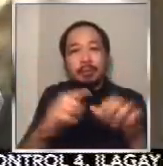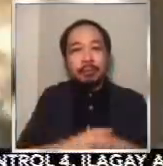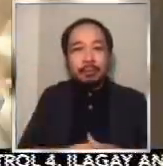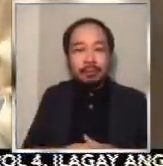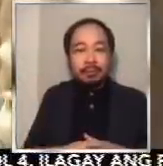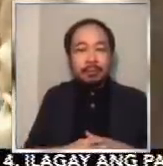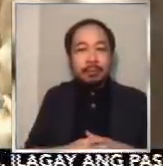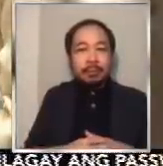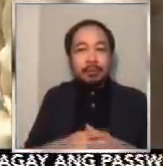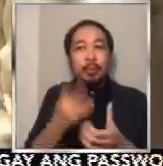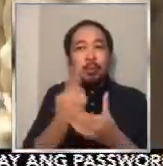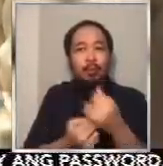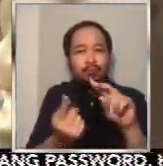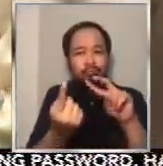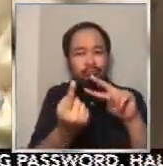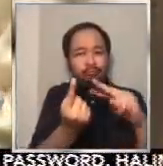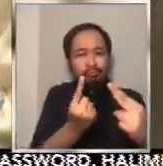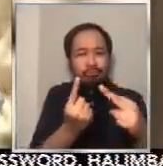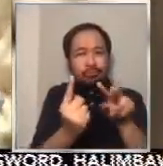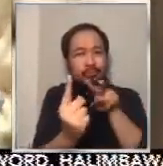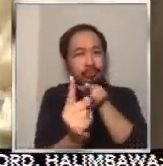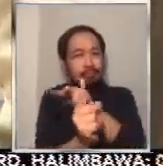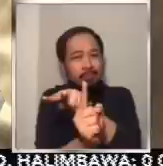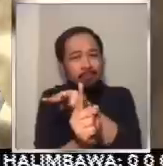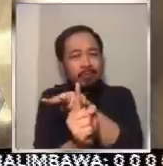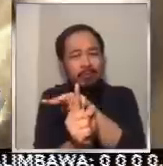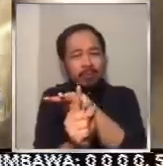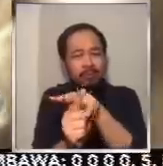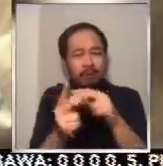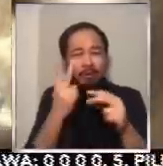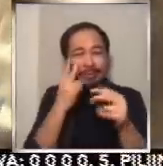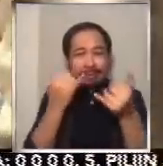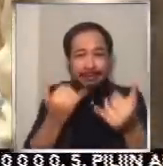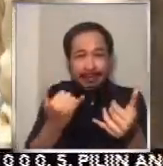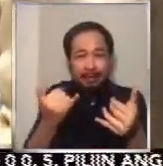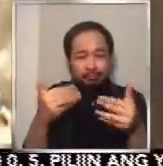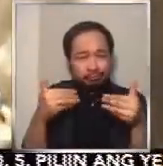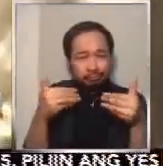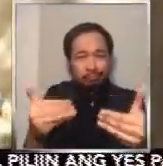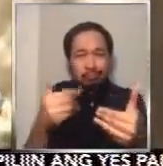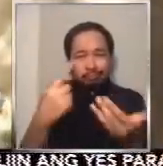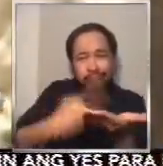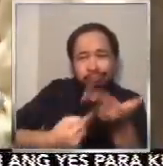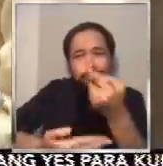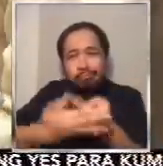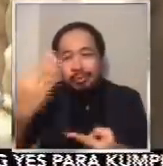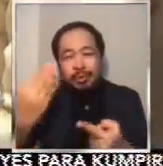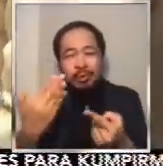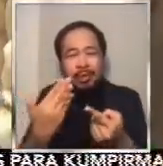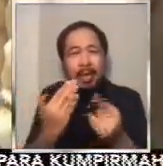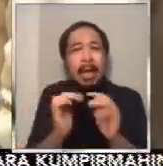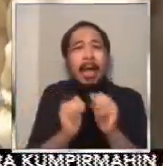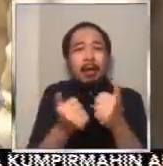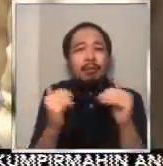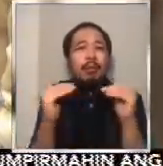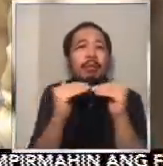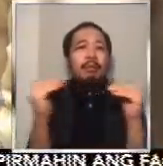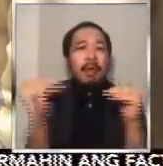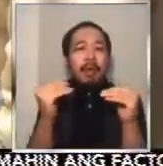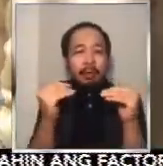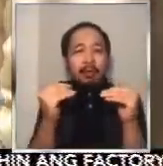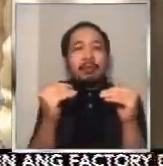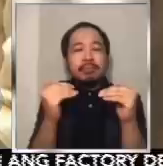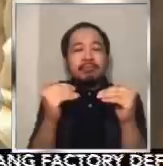sides of the extreme have now gone beyond passional debate and fair advocacy and are engaged